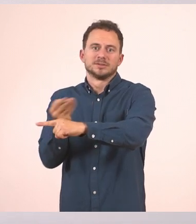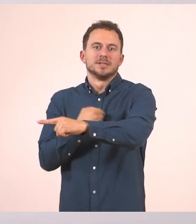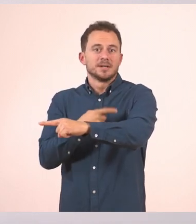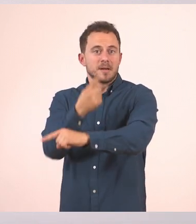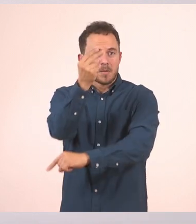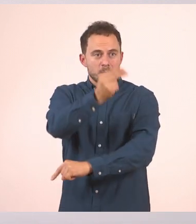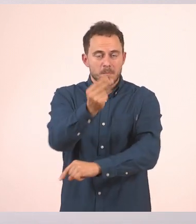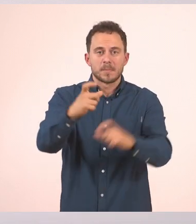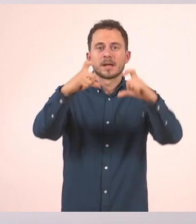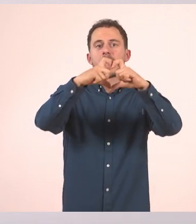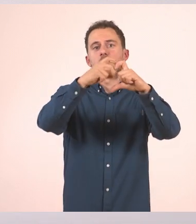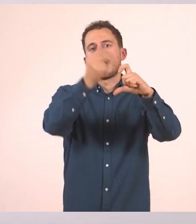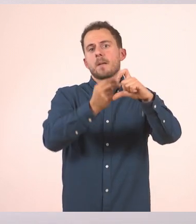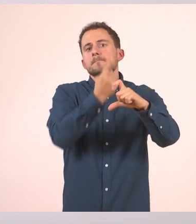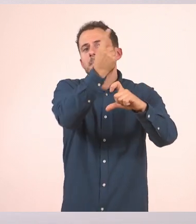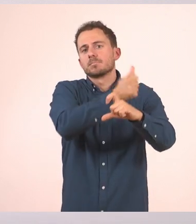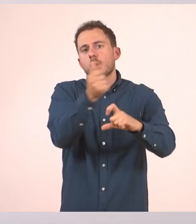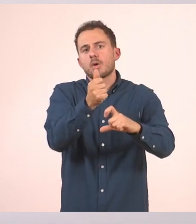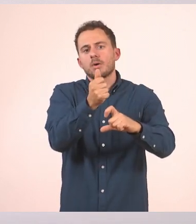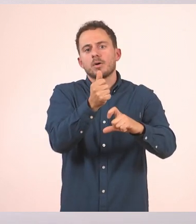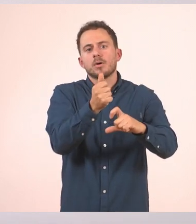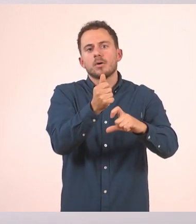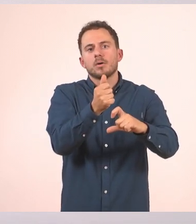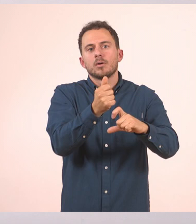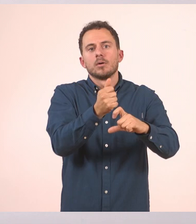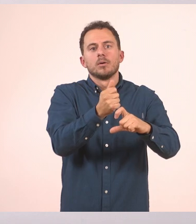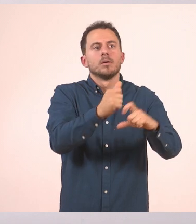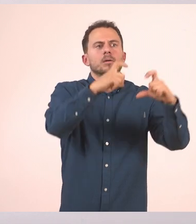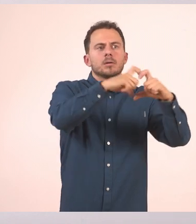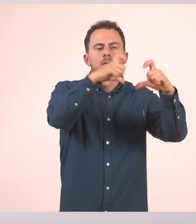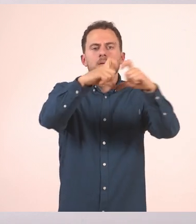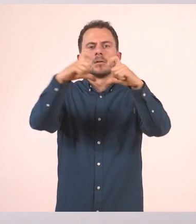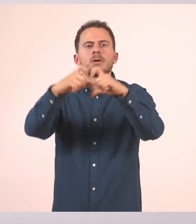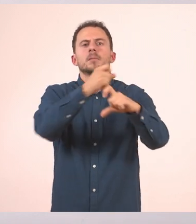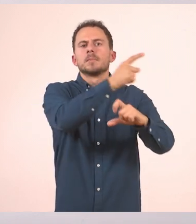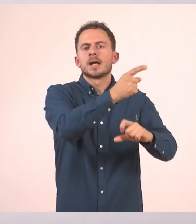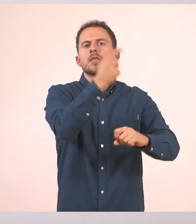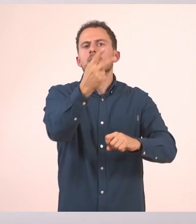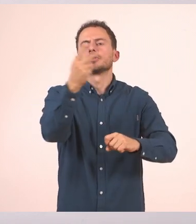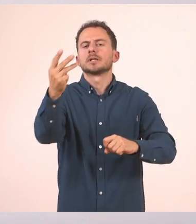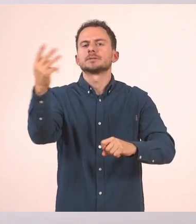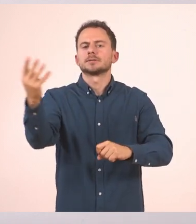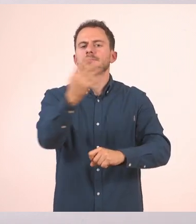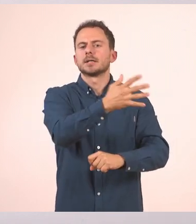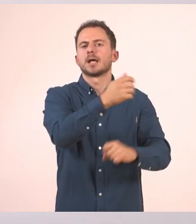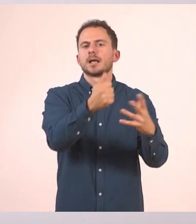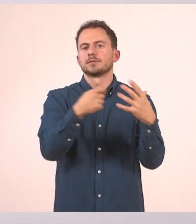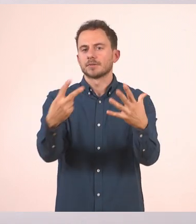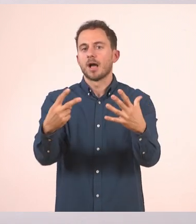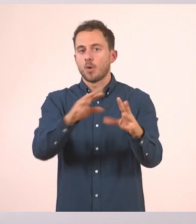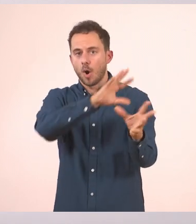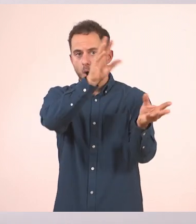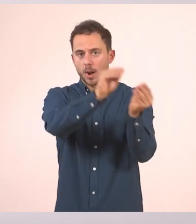Συμφωνείτε όλα τα παιδιά. 1, 7. 1, 2, 3, 4, 5, 6, 7.